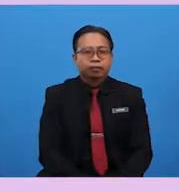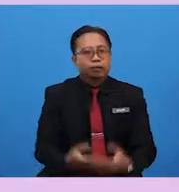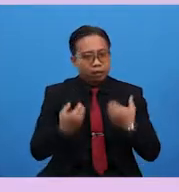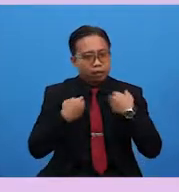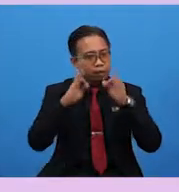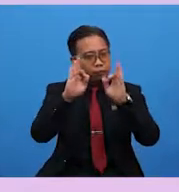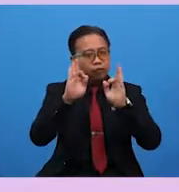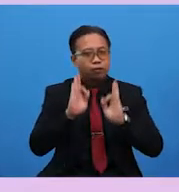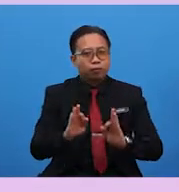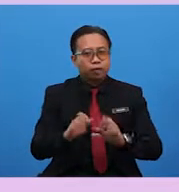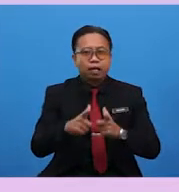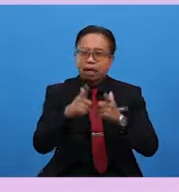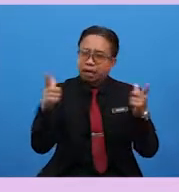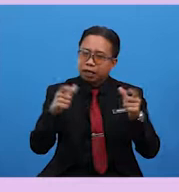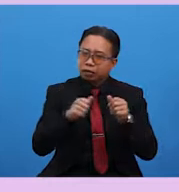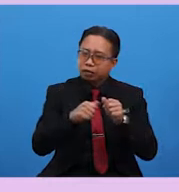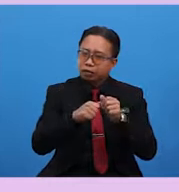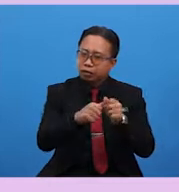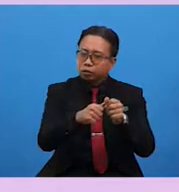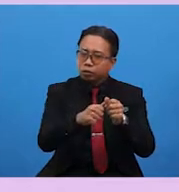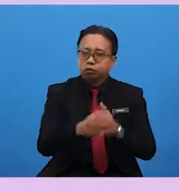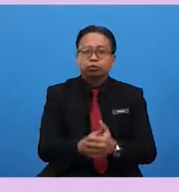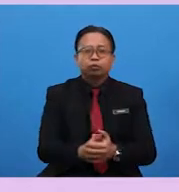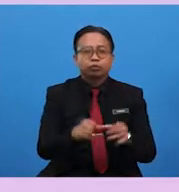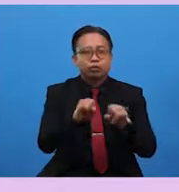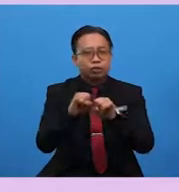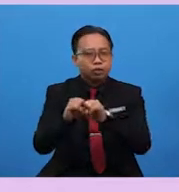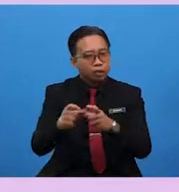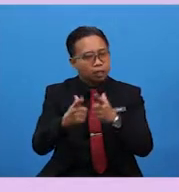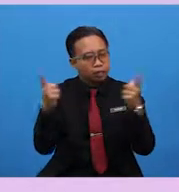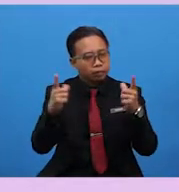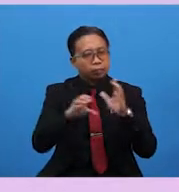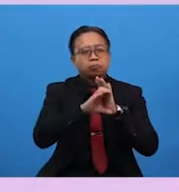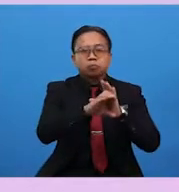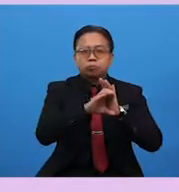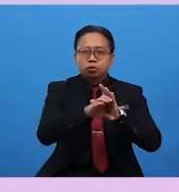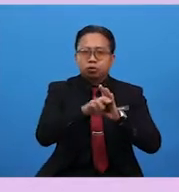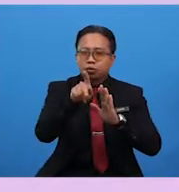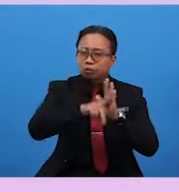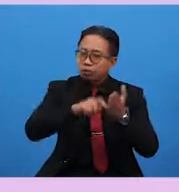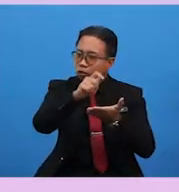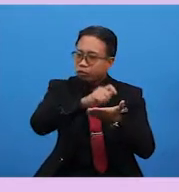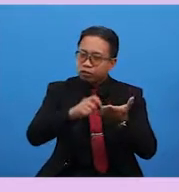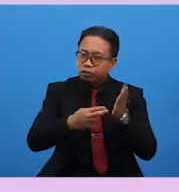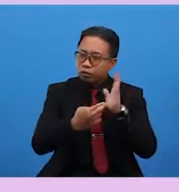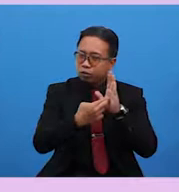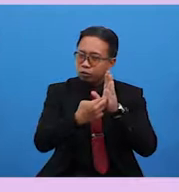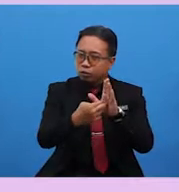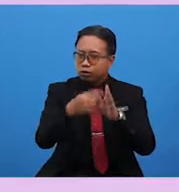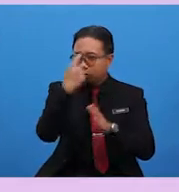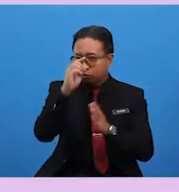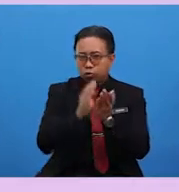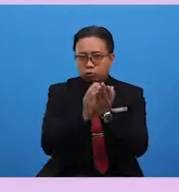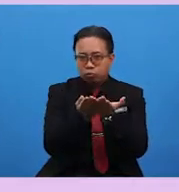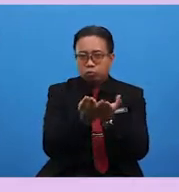volume rujukan yang berlainan untuk jenis rujukan yang berlainan contoh penulisan format tujukan untuk buku